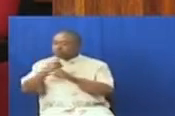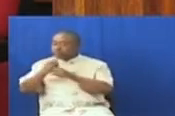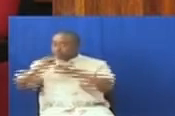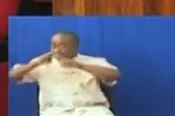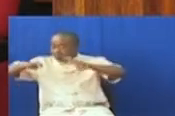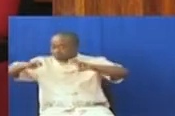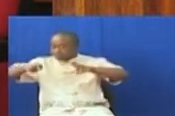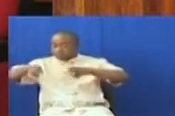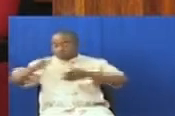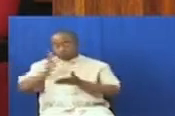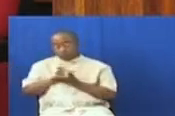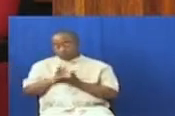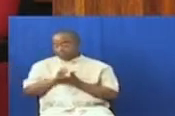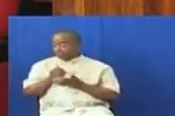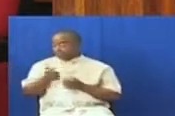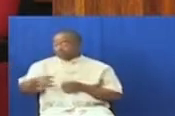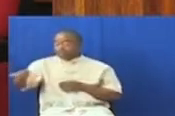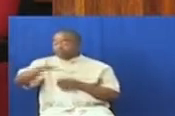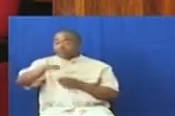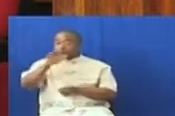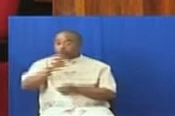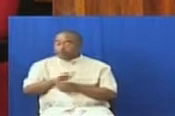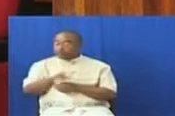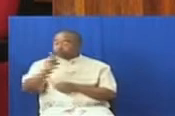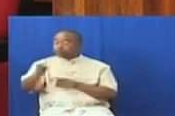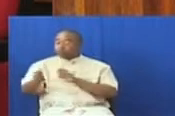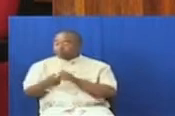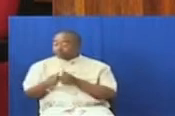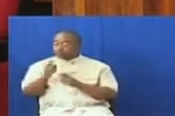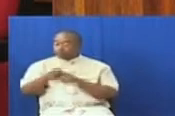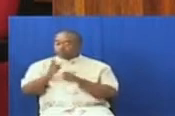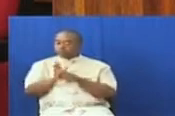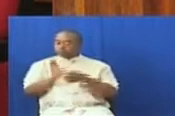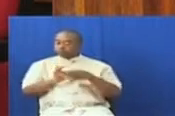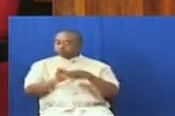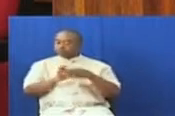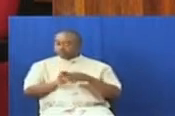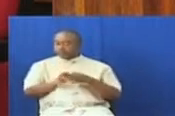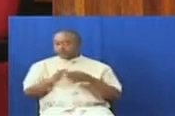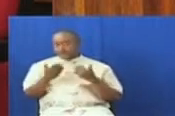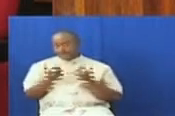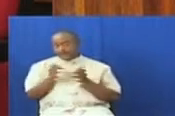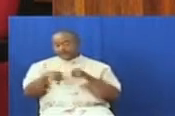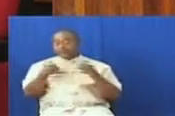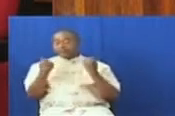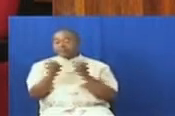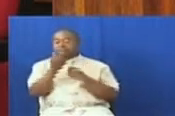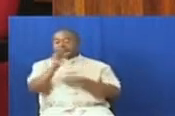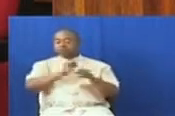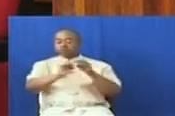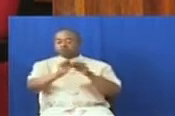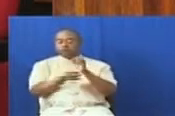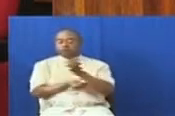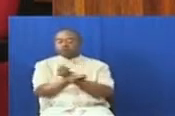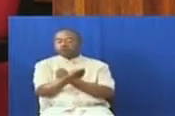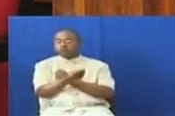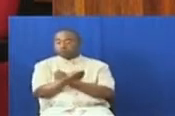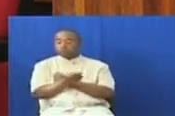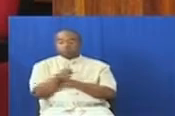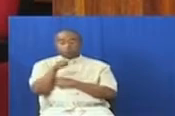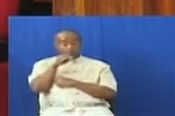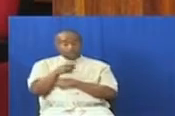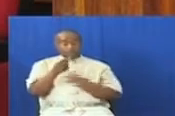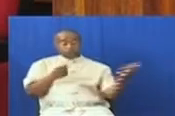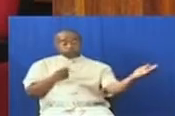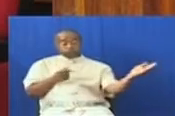maeneo mengi kukiwa na matatizo tunashirikisha wenzetu wa TAKUKURU kwa ajili ya kuleta ufanisi au kuangalia matumizi